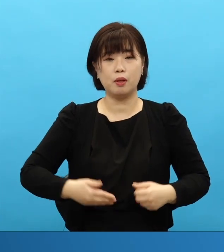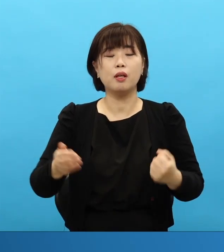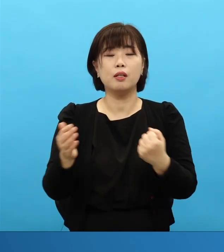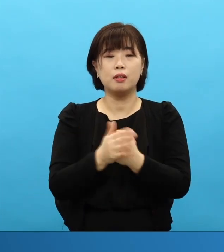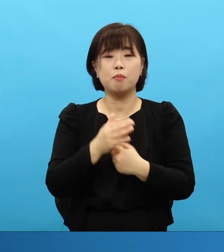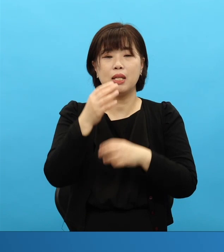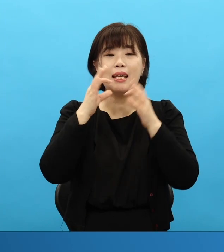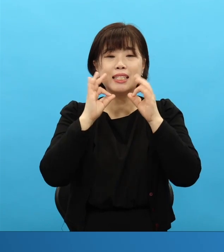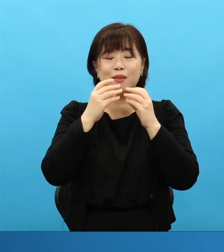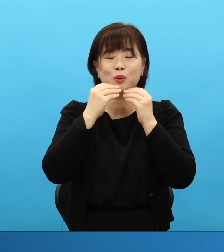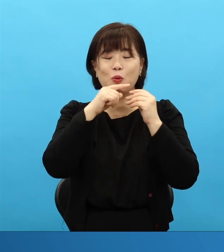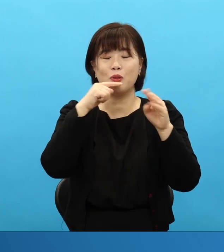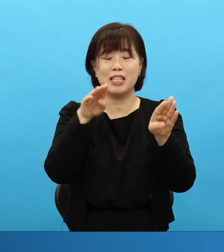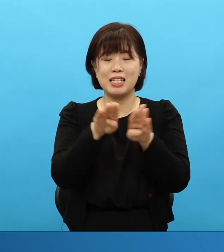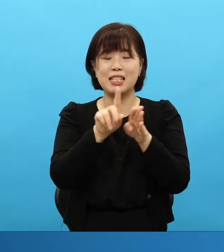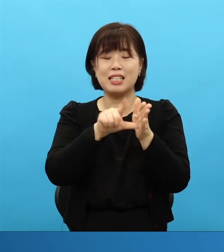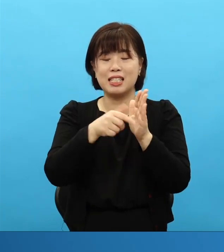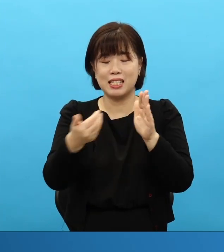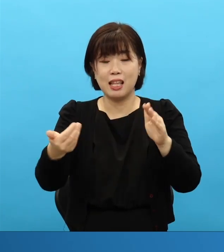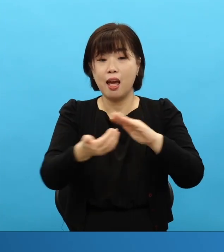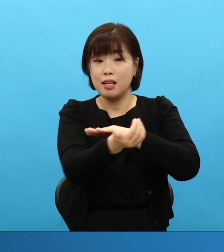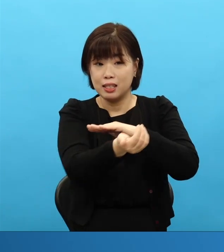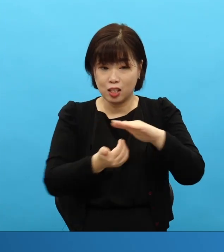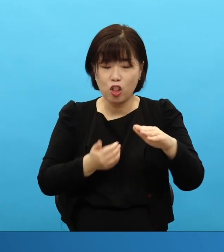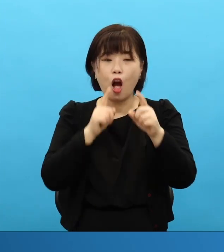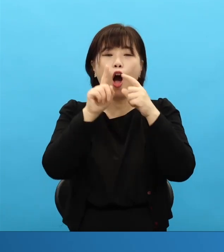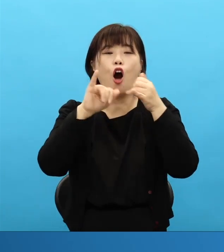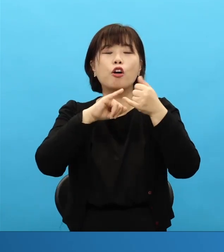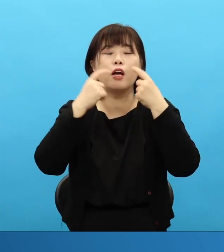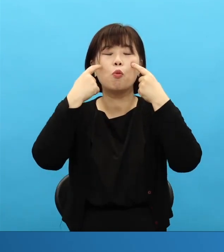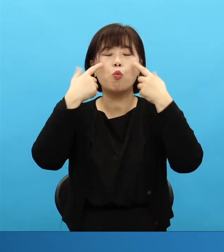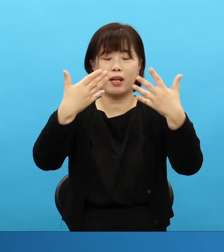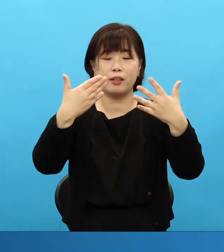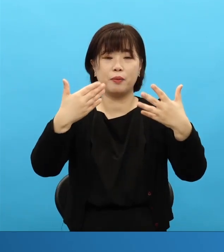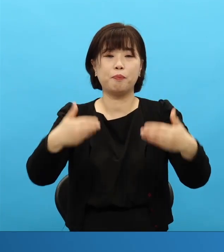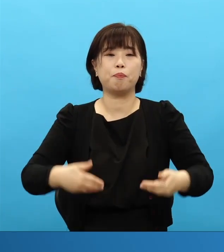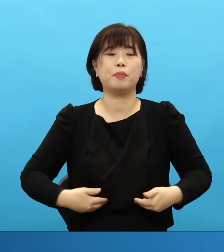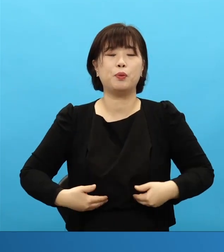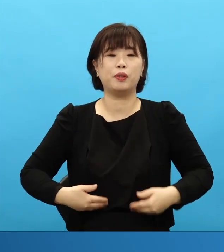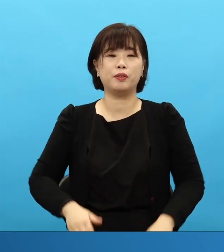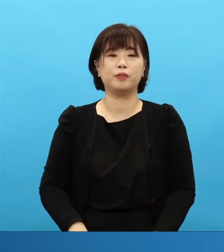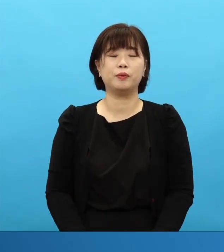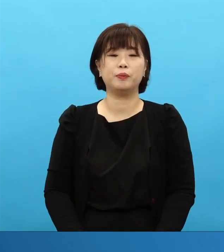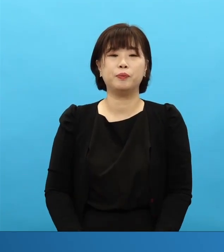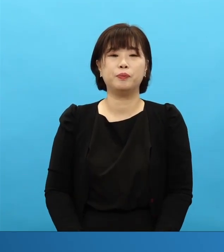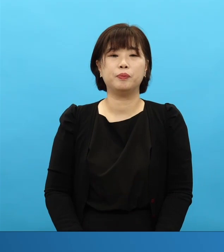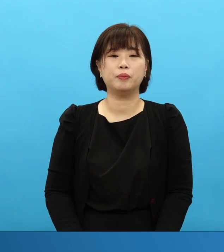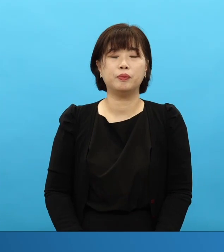have this. 그리고 여러분 이 언약이 있으면요 교회 와서